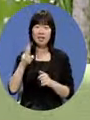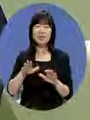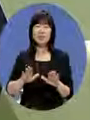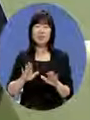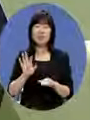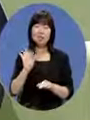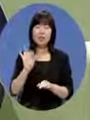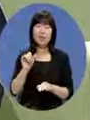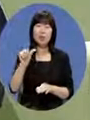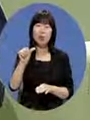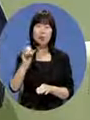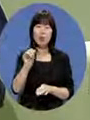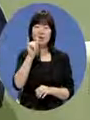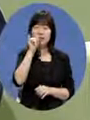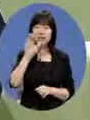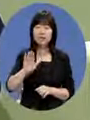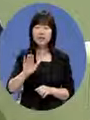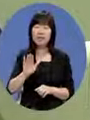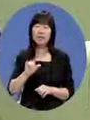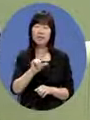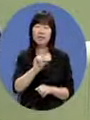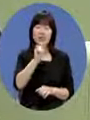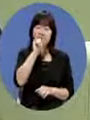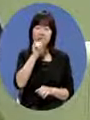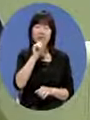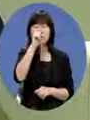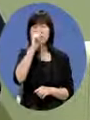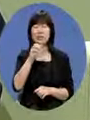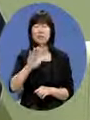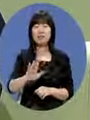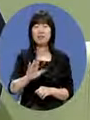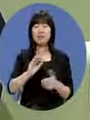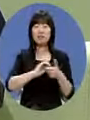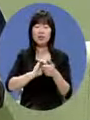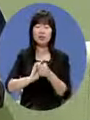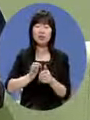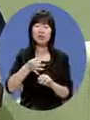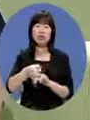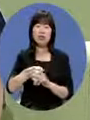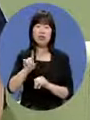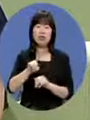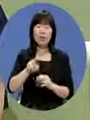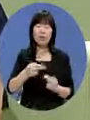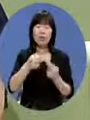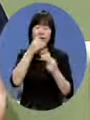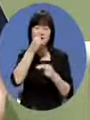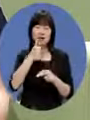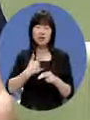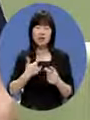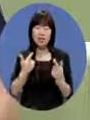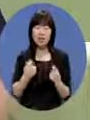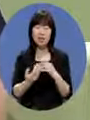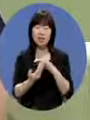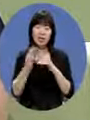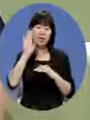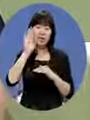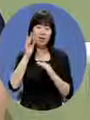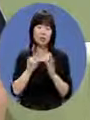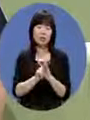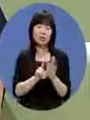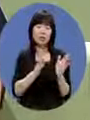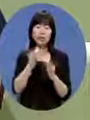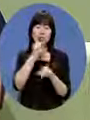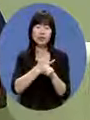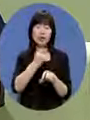단돈 5만원 이래도 단독 만원이라도 좋으니까 정기적금 이래도 뭔가 들면서 내가 이렇게 미래를 위해서 준비하고